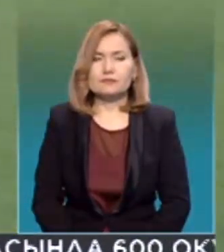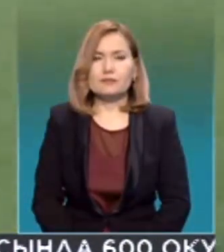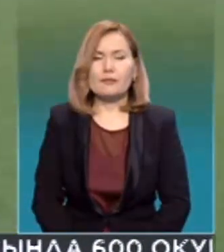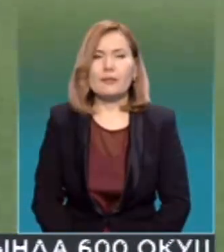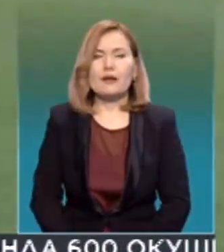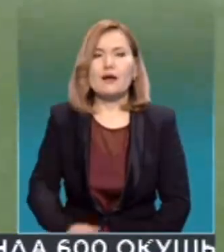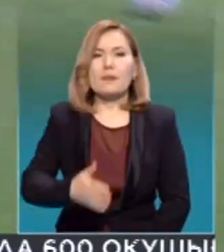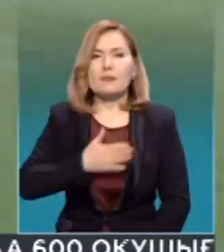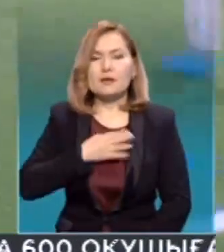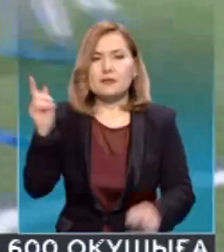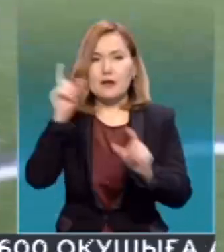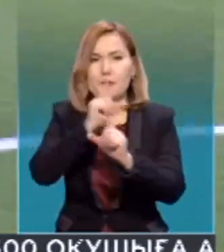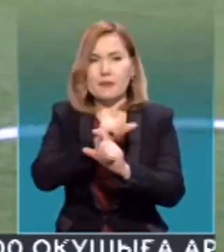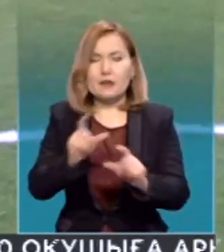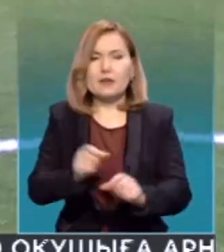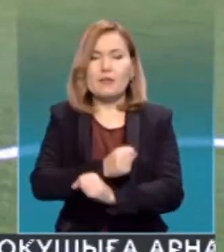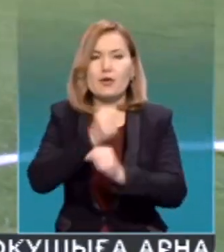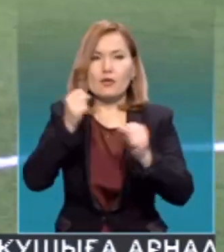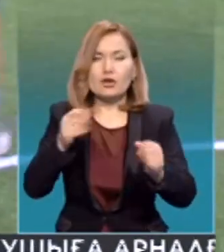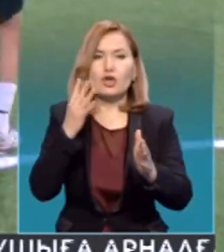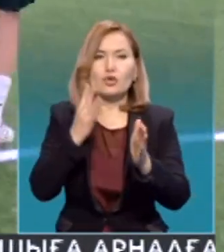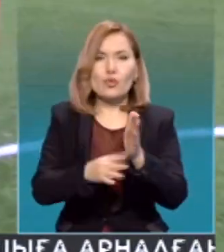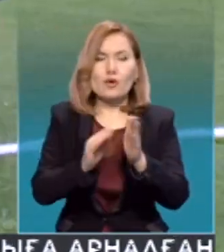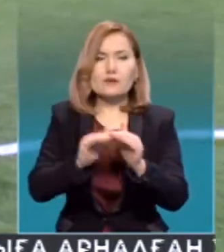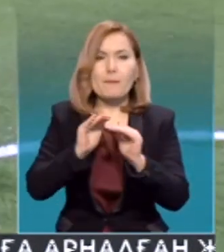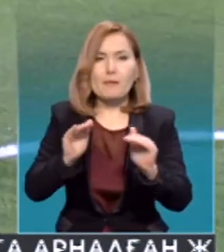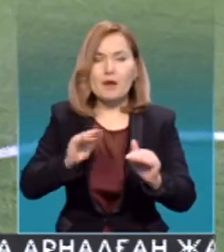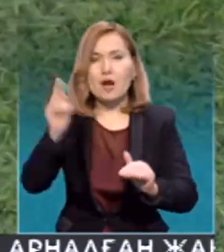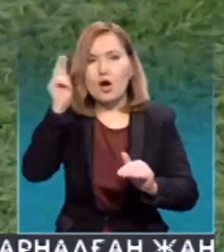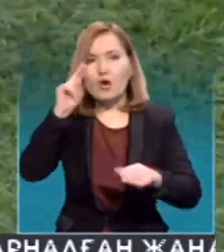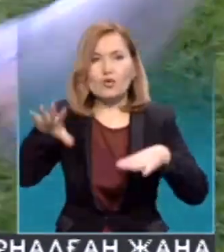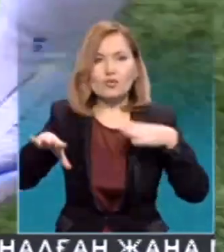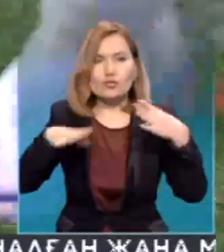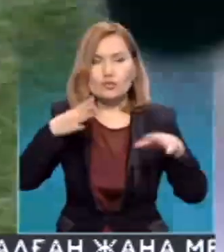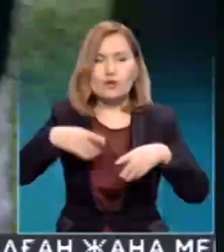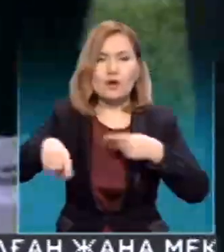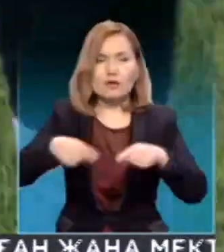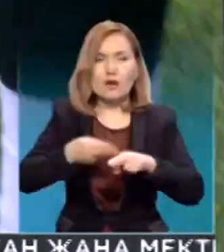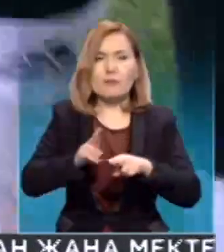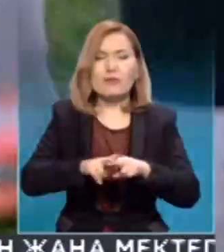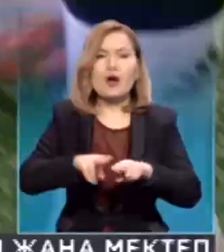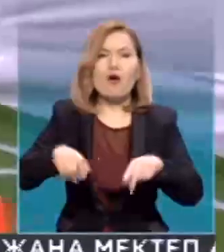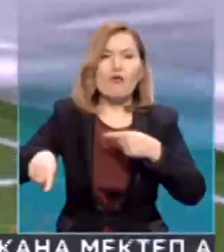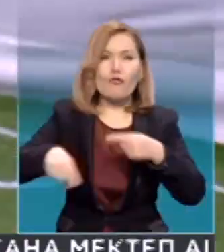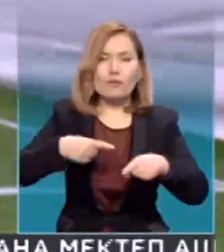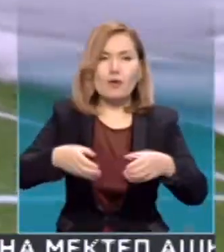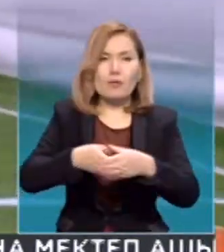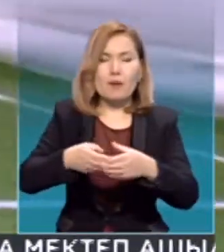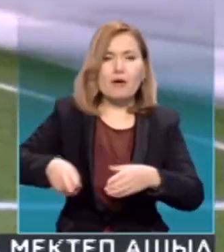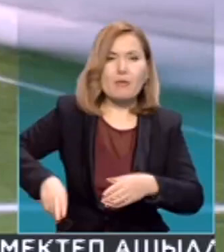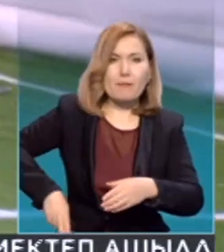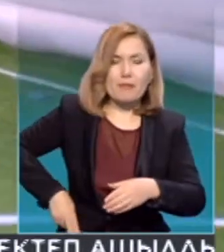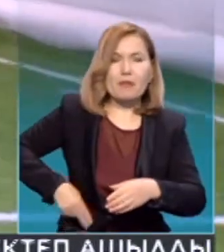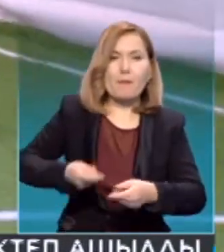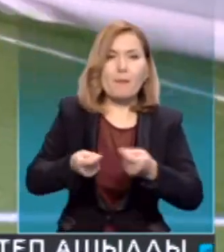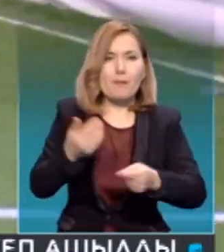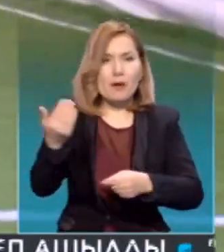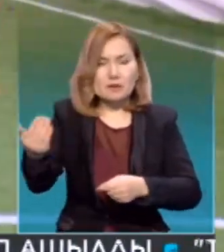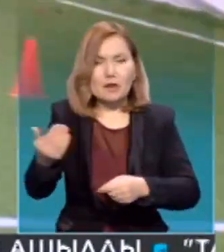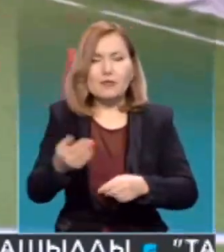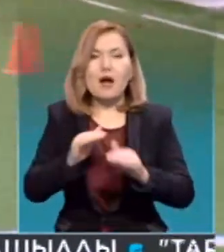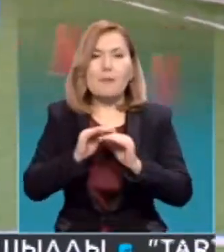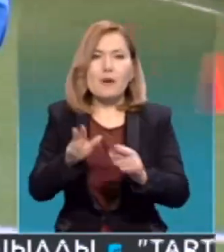Мектеп үлкен ғой, 90 бала жаттығады. Сол футбол орталығының басшысы болып келем. Тек қана жаттықтырмаймын, және басқа